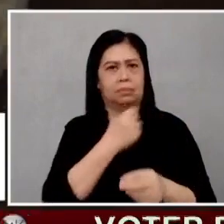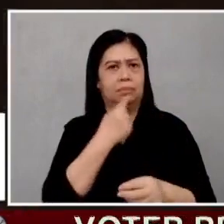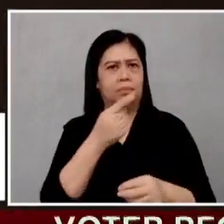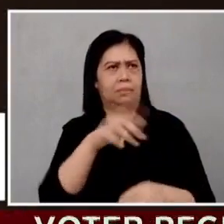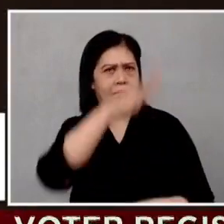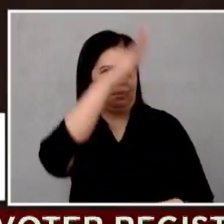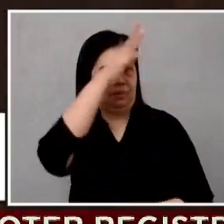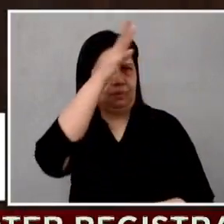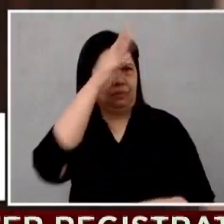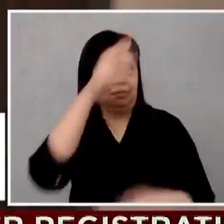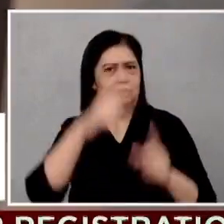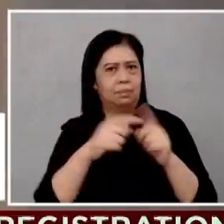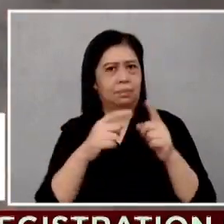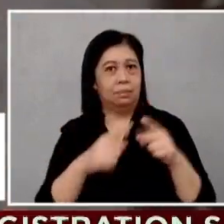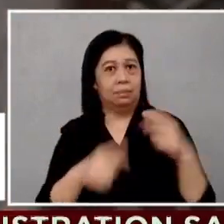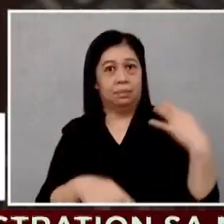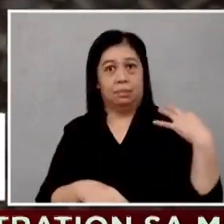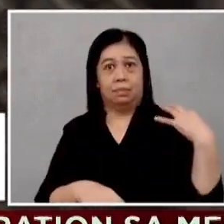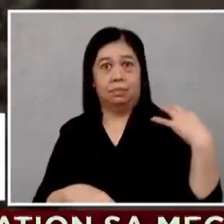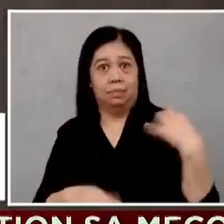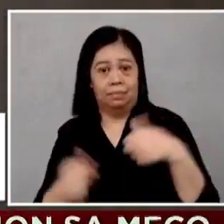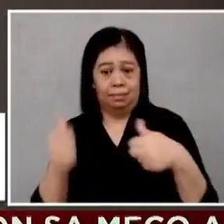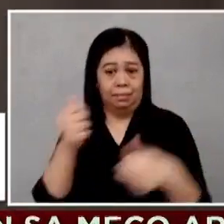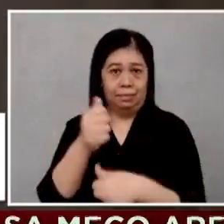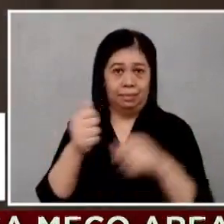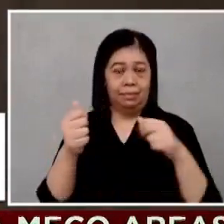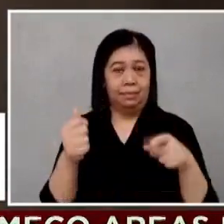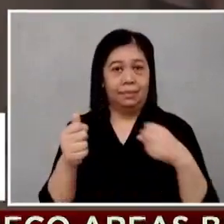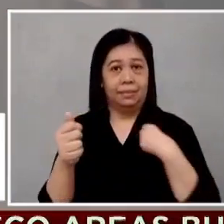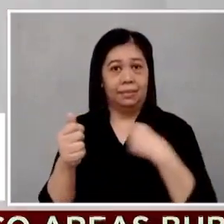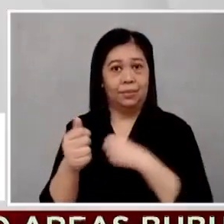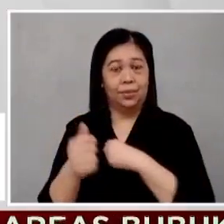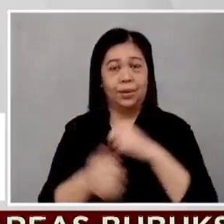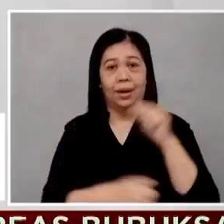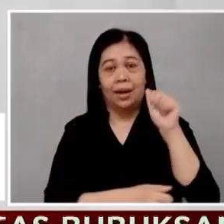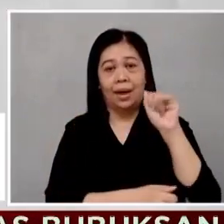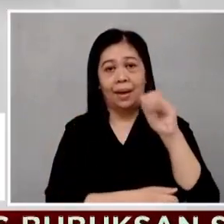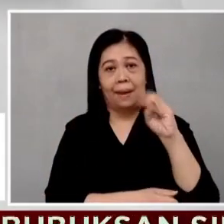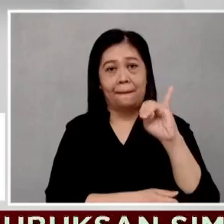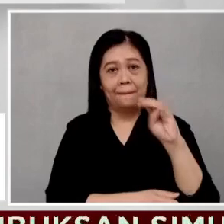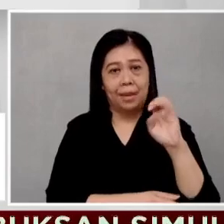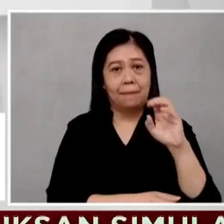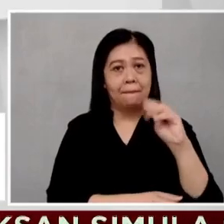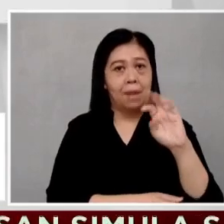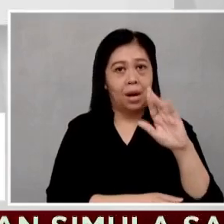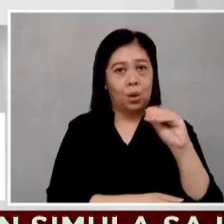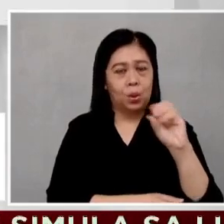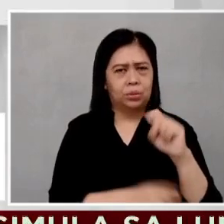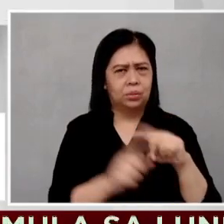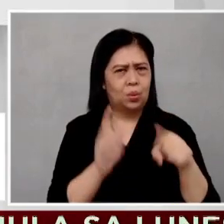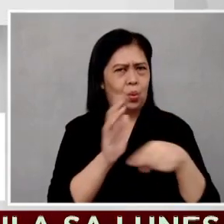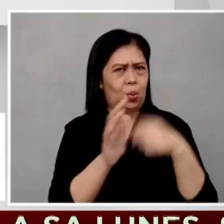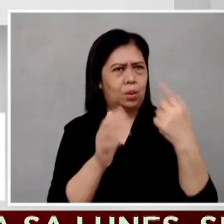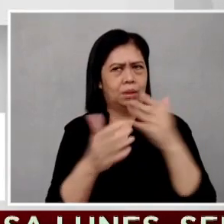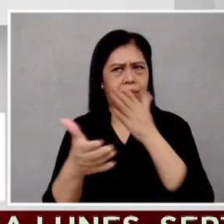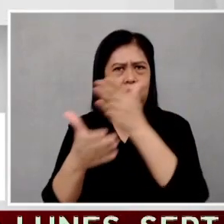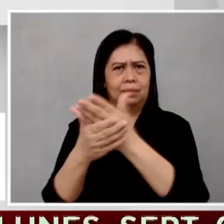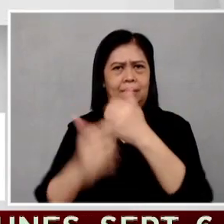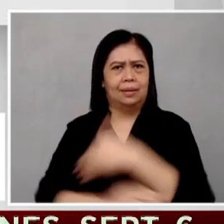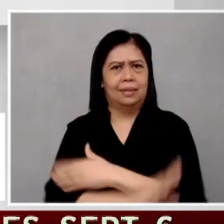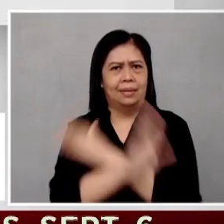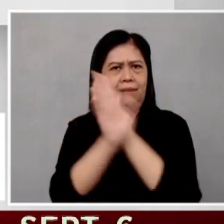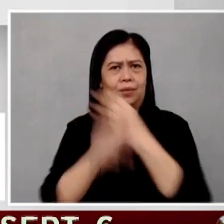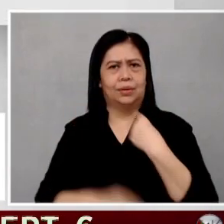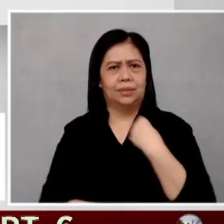na nagpipresenta rin na maging kanyang running mate si Senator Aimee Marcos. Sabi niya, minsan lang daw pumunta sa Davao si Senator